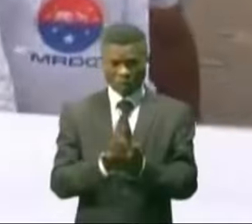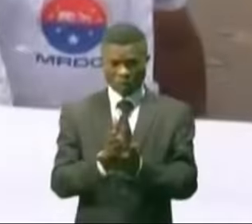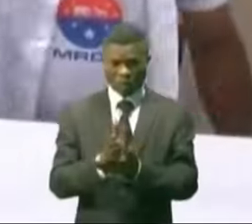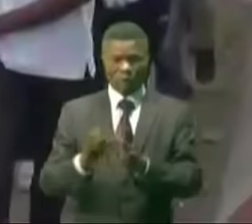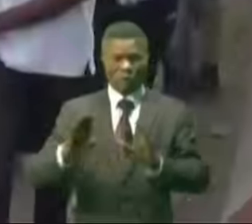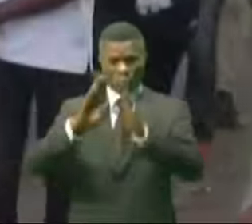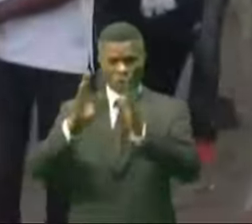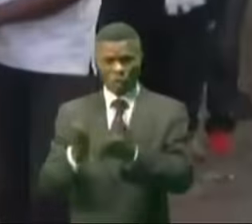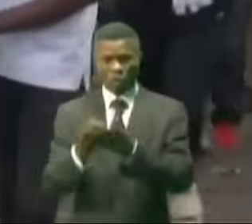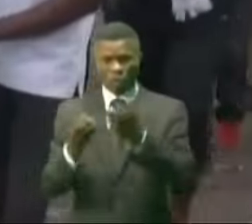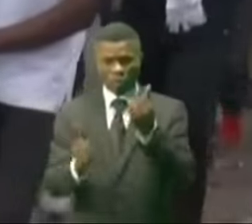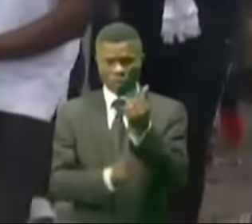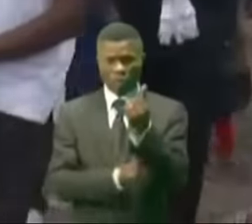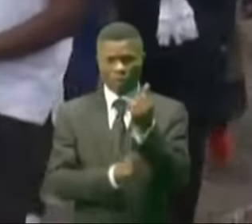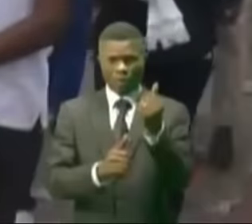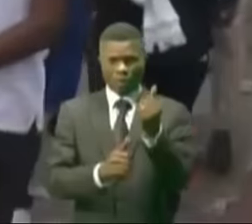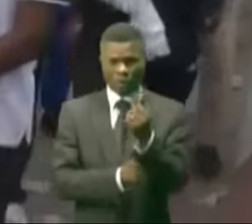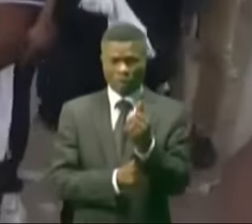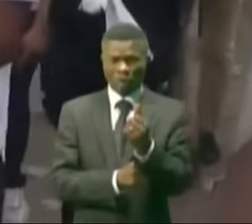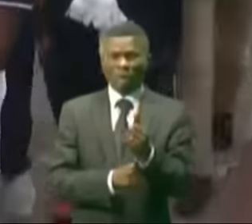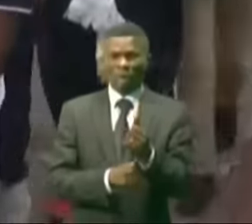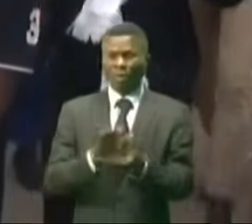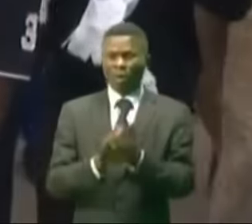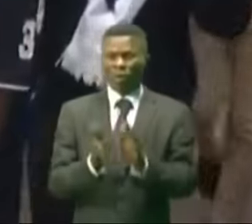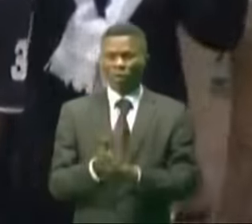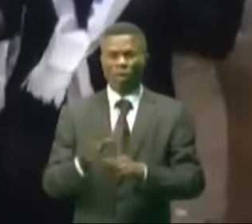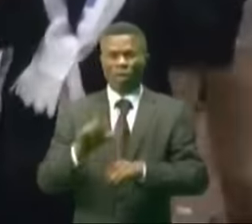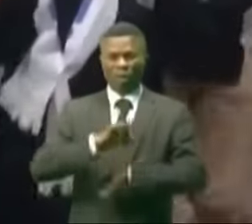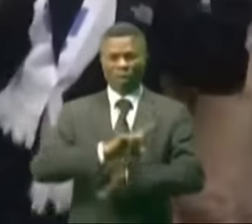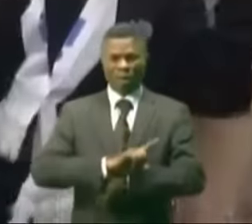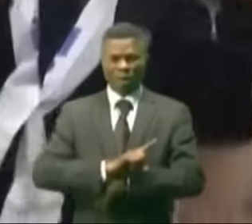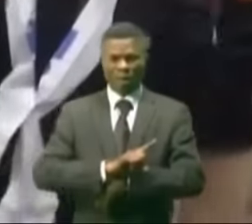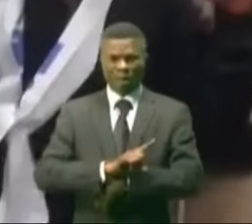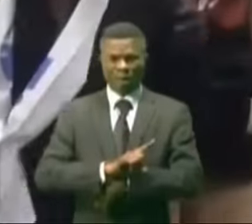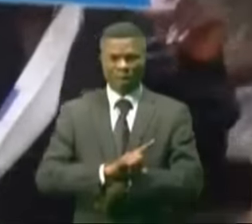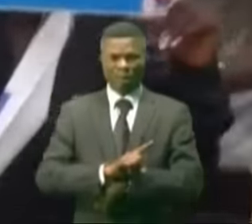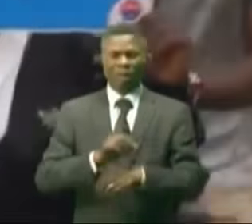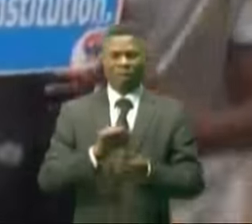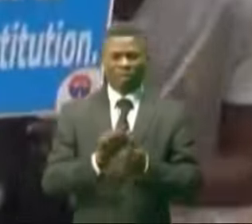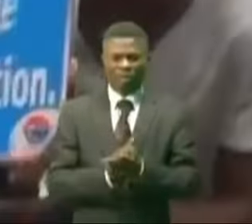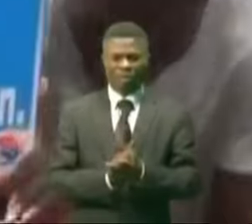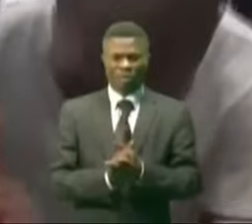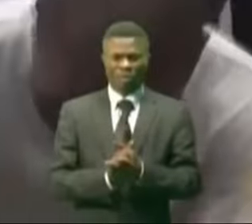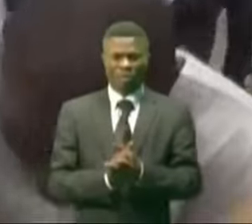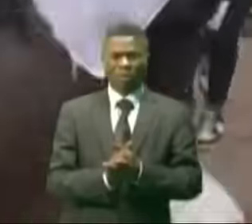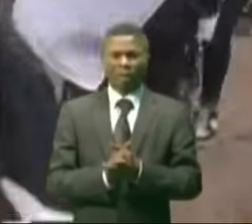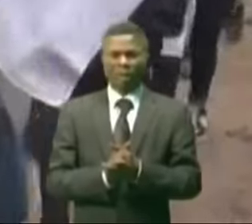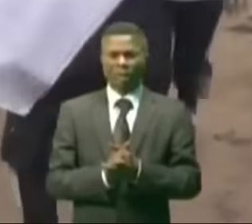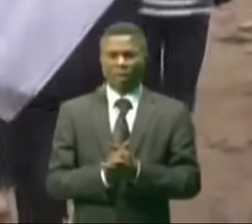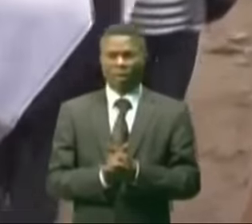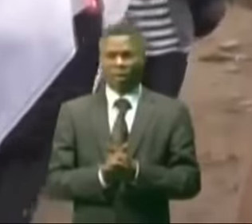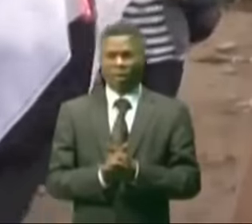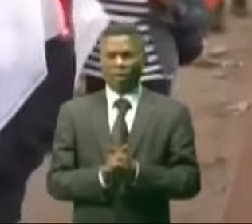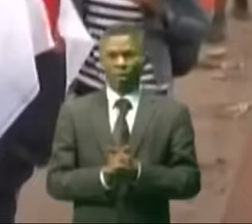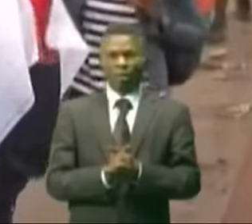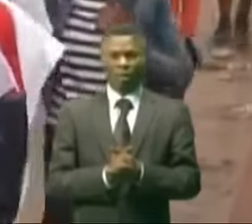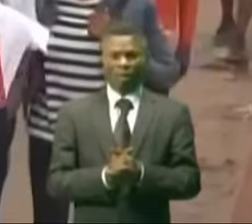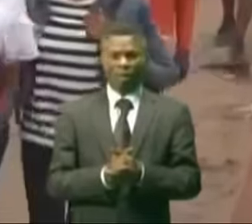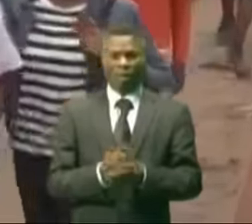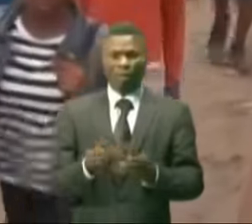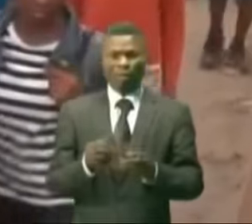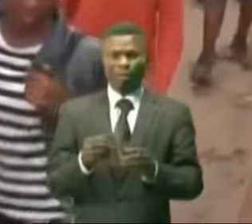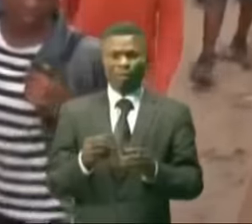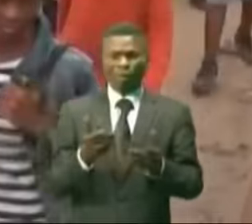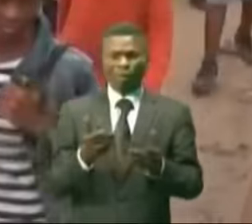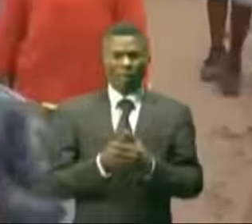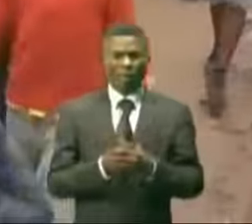qui prônent les changements de la loi fondamentale pour que cette dernière s'adapte au contexte sociopolitique du pays et à